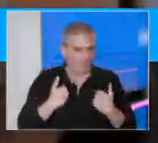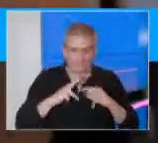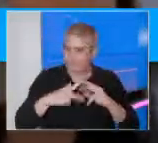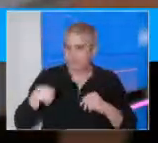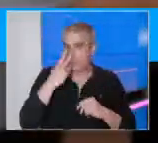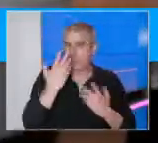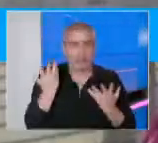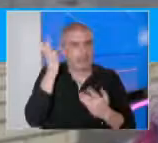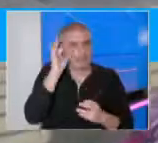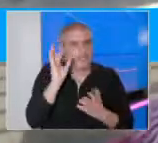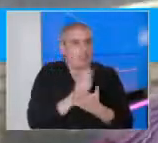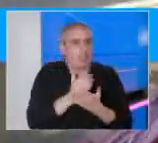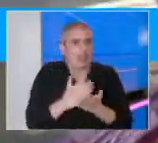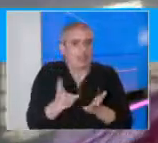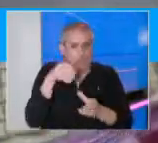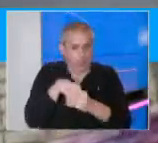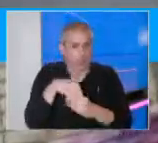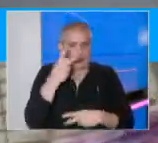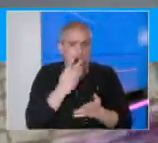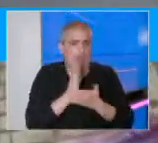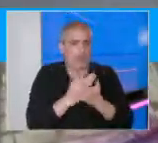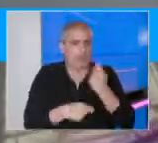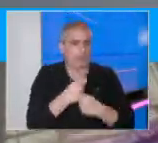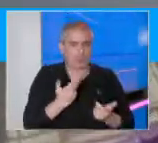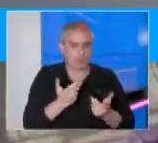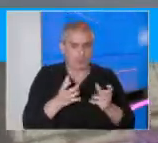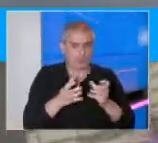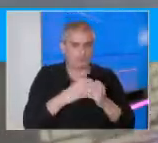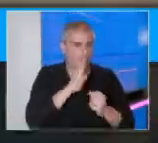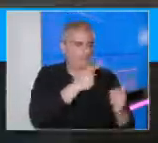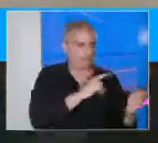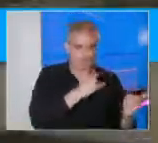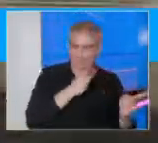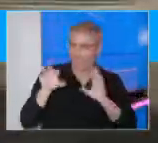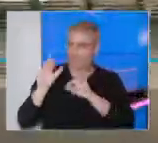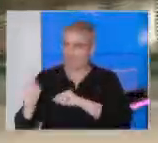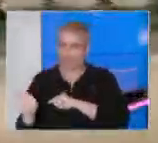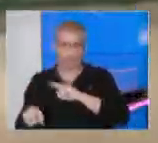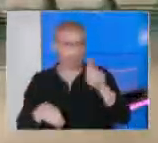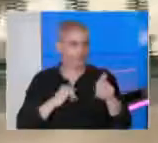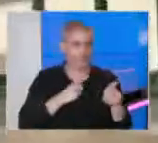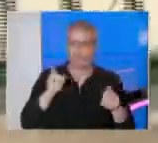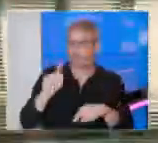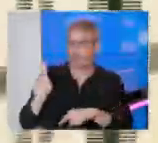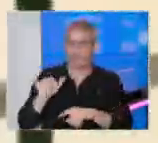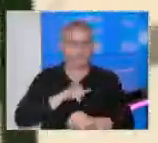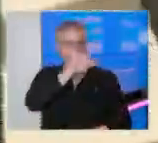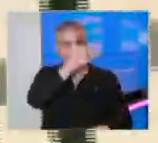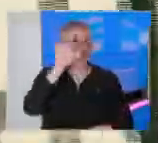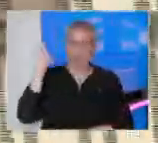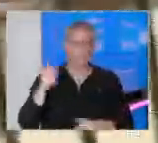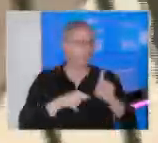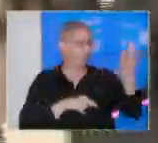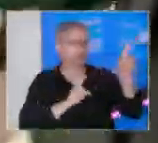הציבור לא רואה שום היגיון בהחלטות, כולל הכלכליות. מתחמי דין כן, הקניונים לא, טיסות לשם